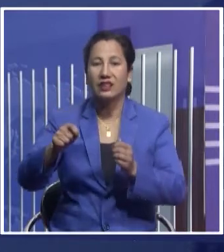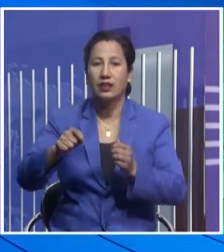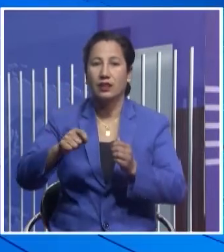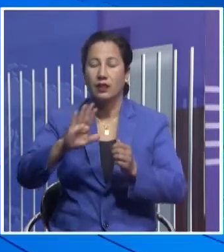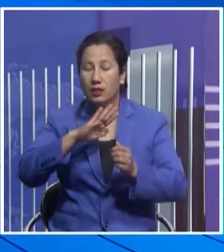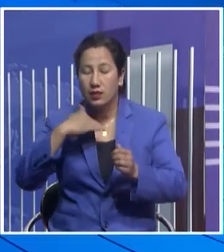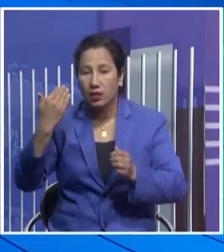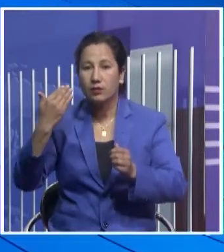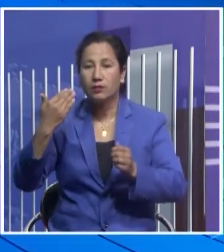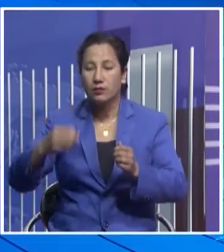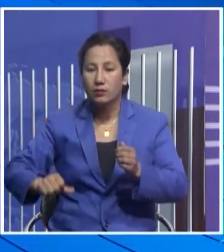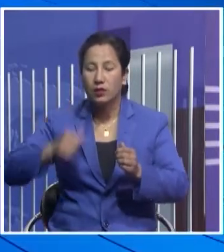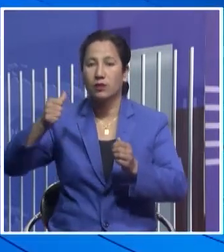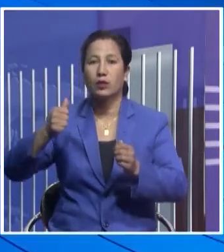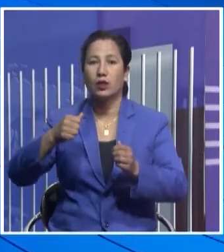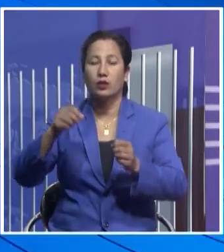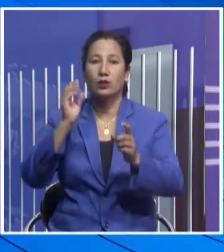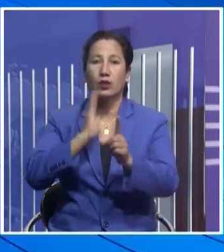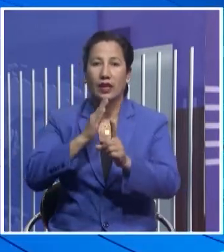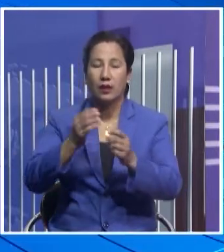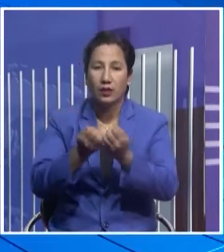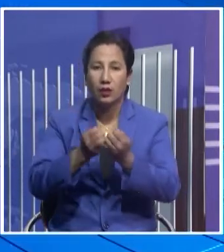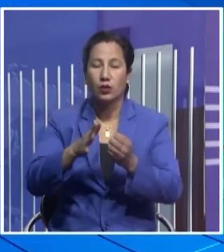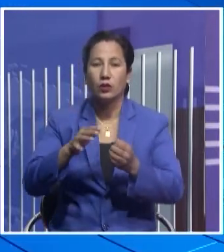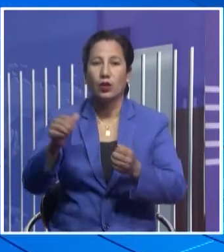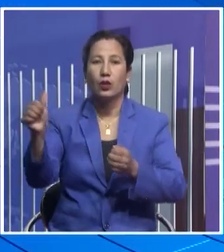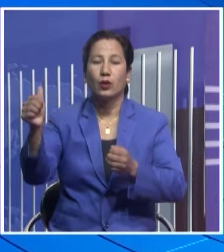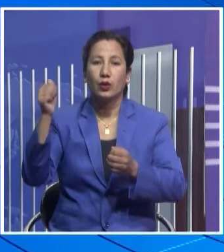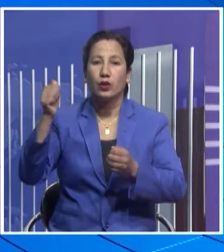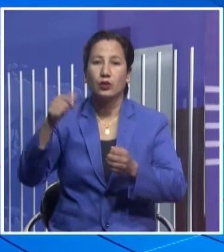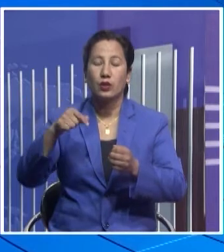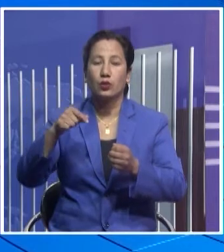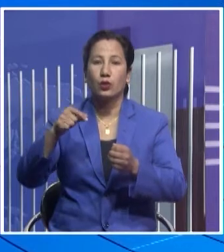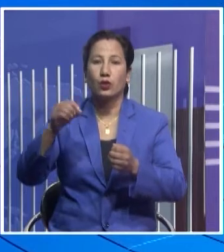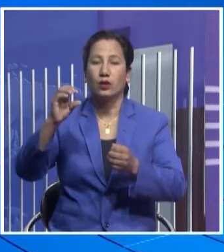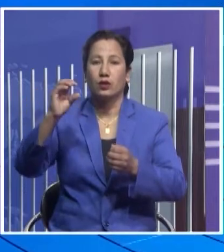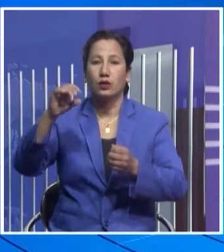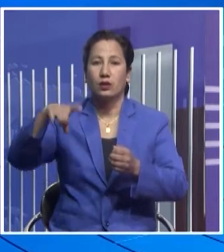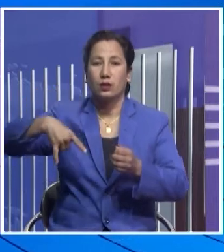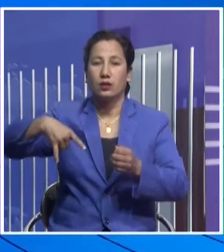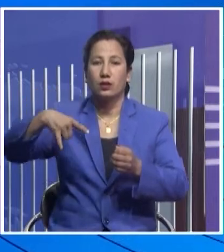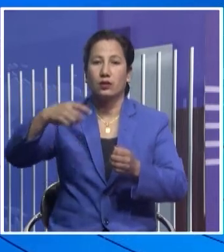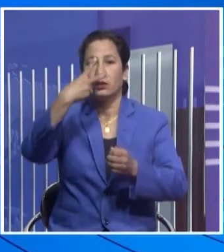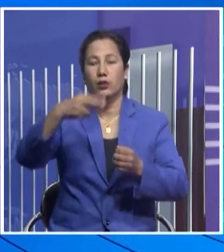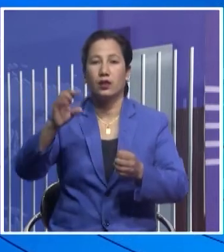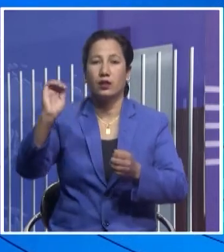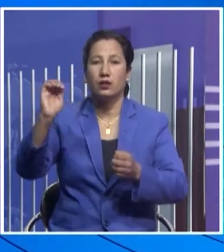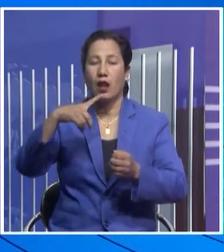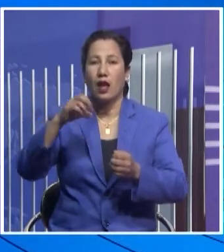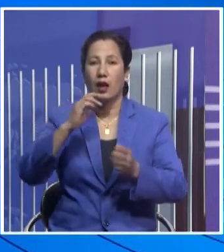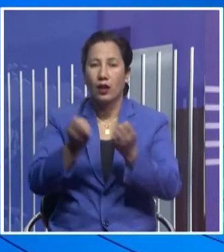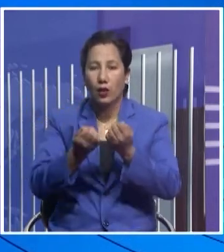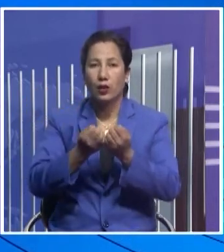छ जिल्ला न्यायाधीश दण्डपाणी लामिछानेको इजलासले हिजो यस्तो फैसला गरेको सृष्टेदार उपसचिव इन्द्र